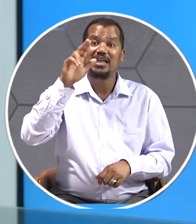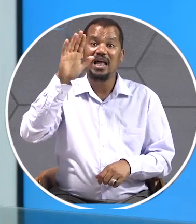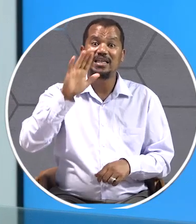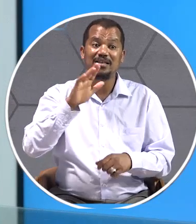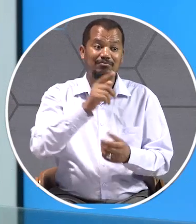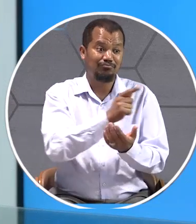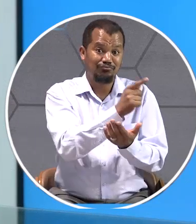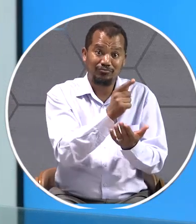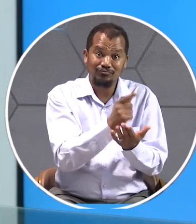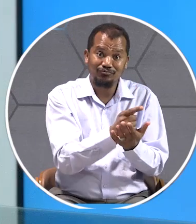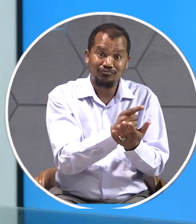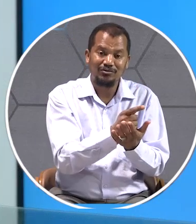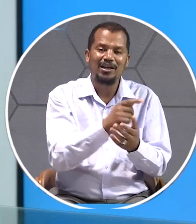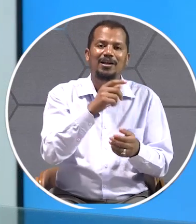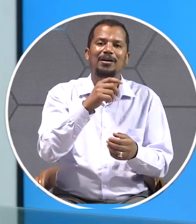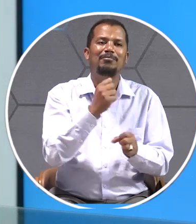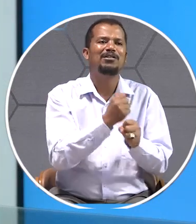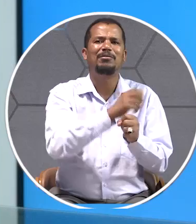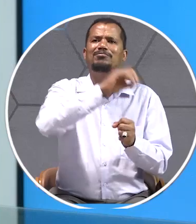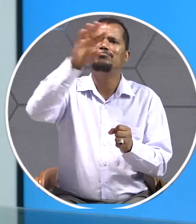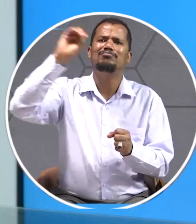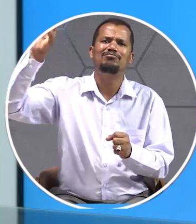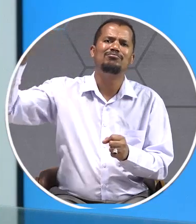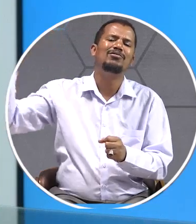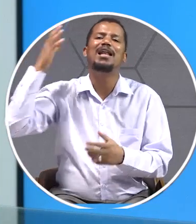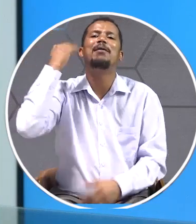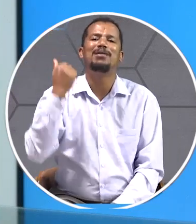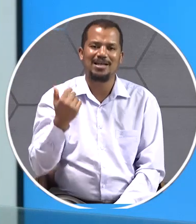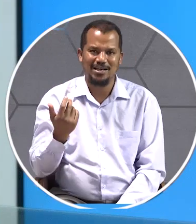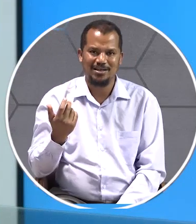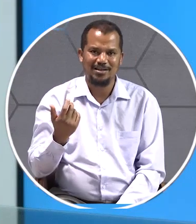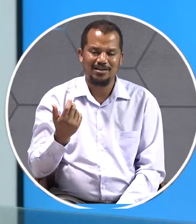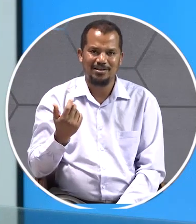የሚመረቁትን በየባቹ በየመስሪያ ቤት ይመደባል ሁሉም ዲፓርትመንት ሁሉም ዲፓርትመንት